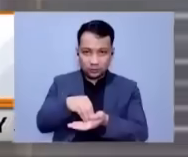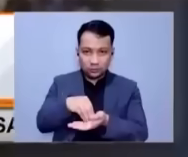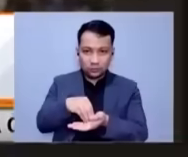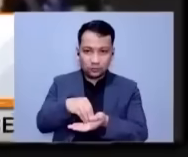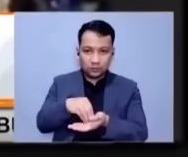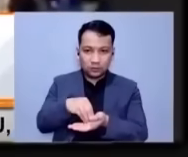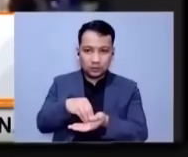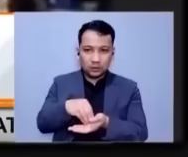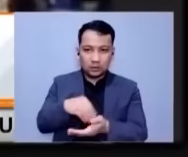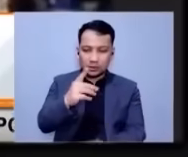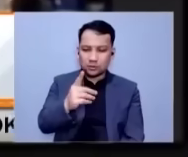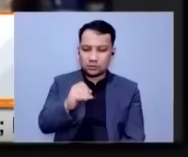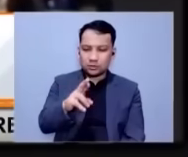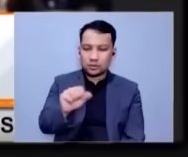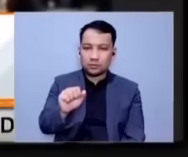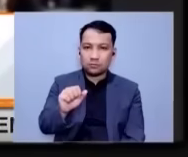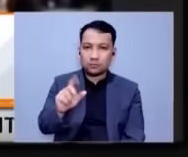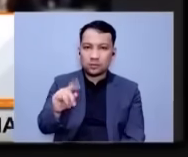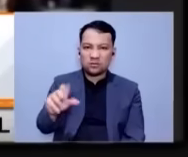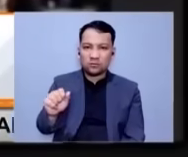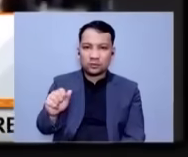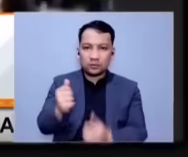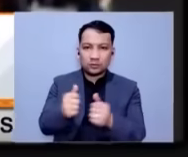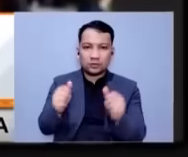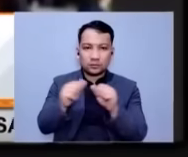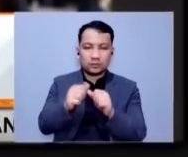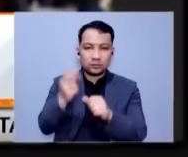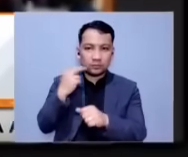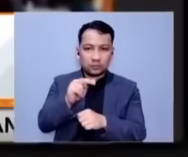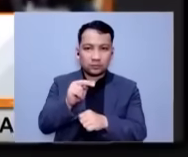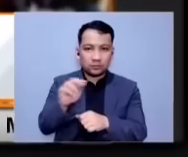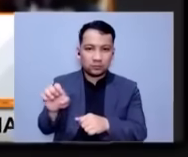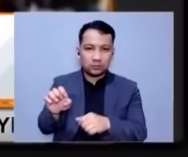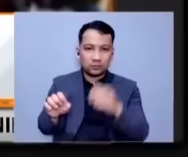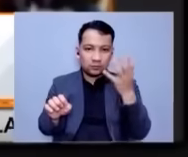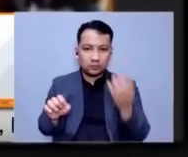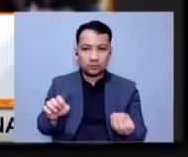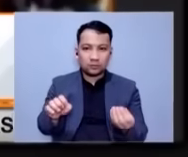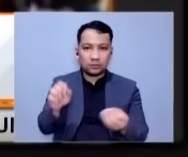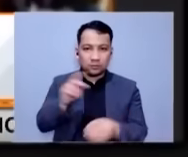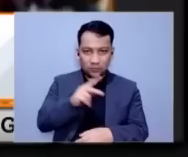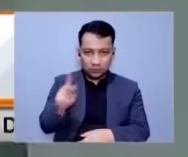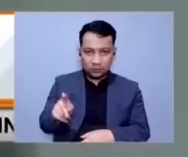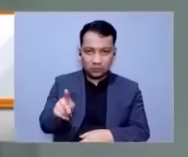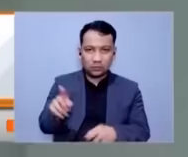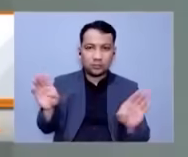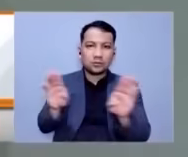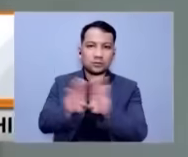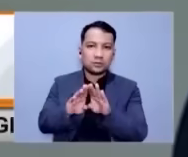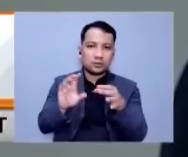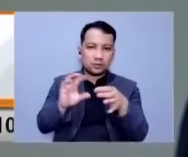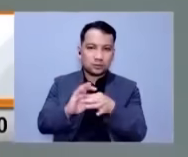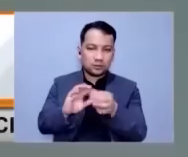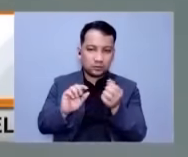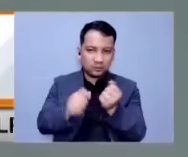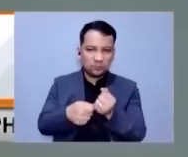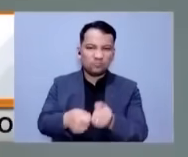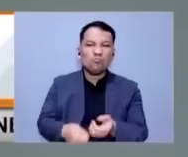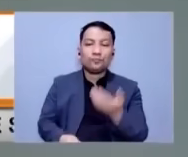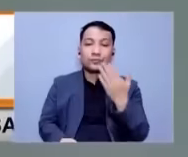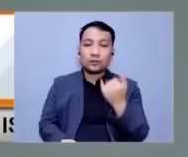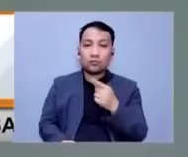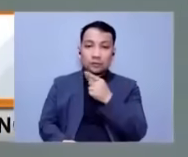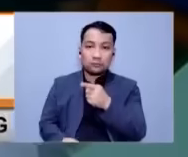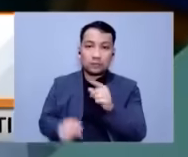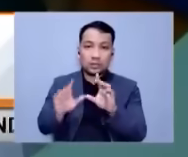Agency. Pati ang iba nilang opisina sa Nueva Ecija, Batangas at Pampanga, kinandado na. Nag-aalok daw kasi ang ahensya ng